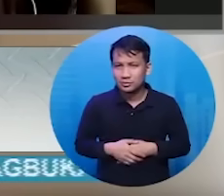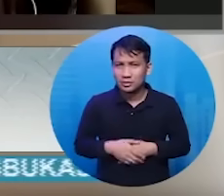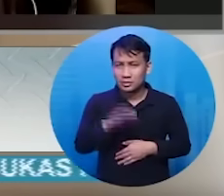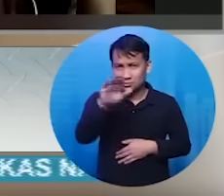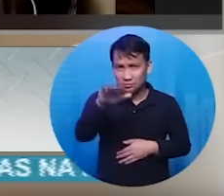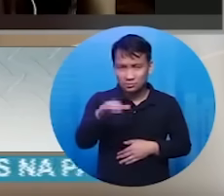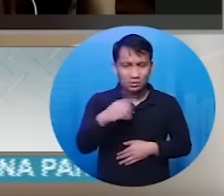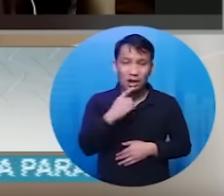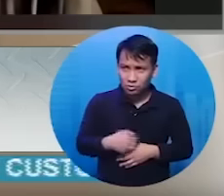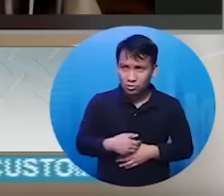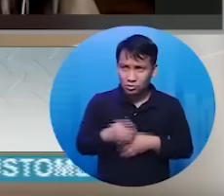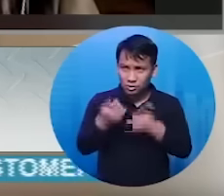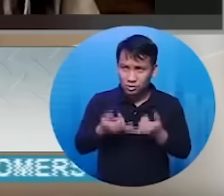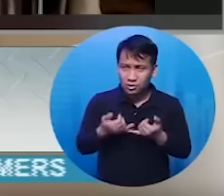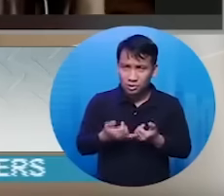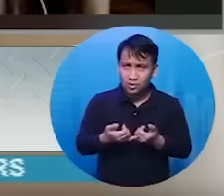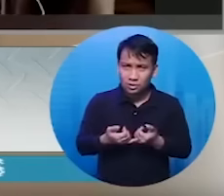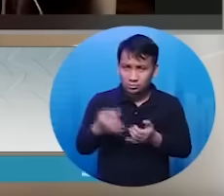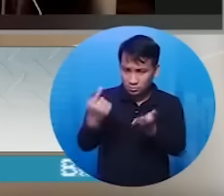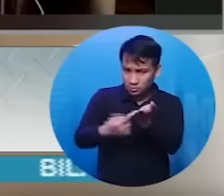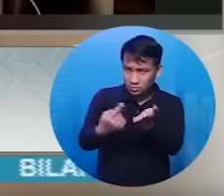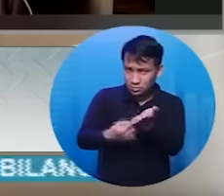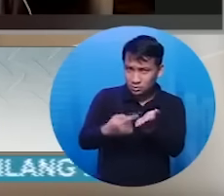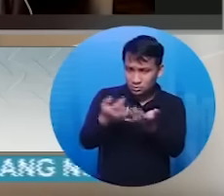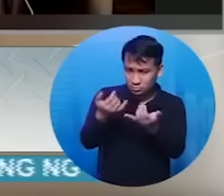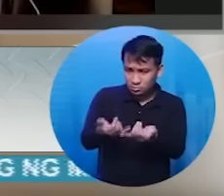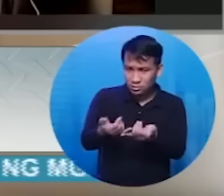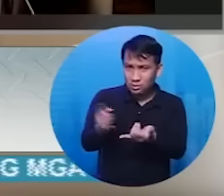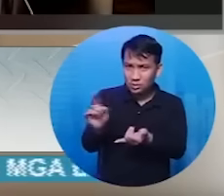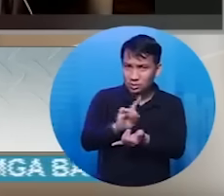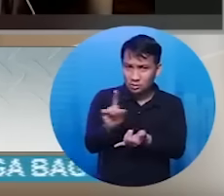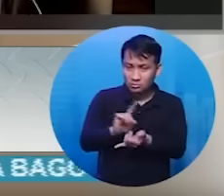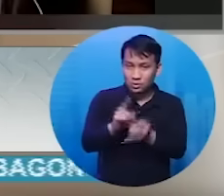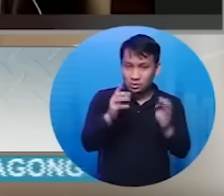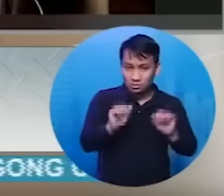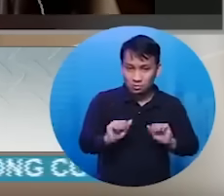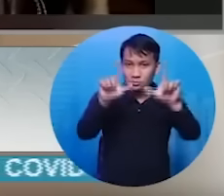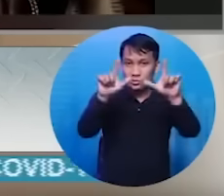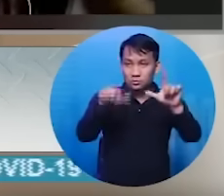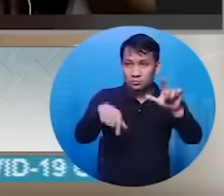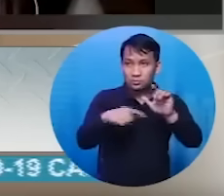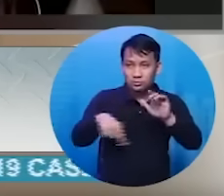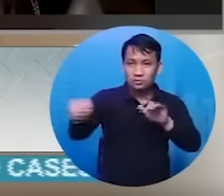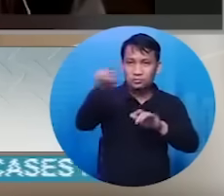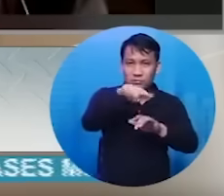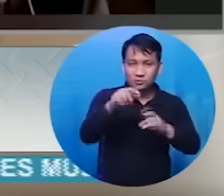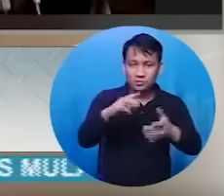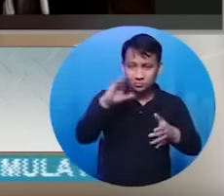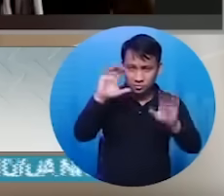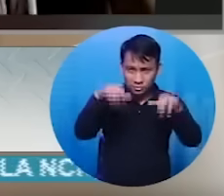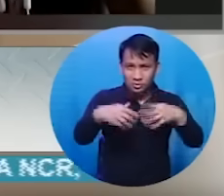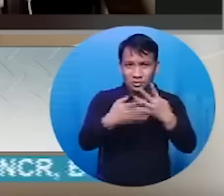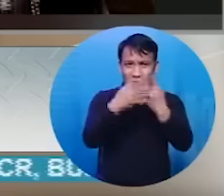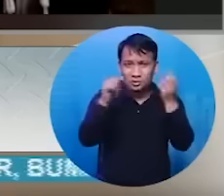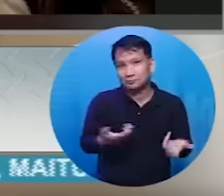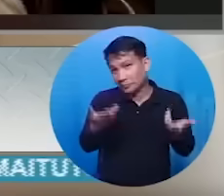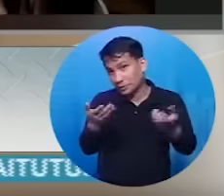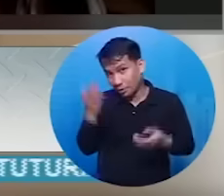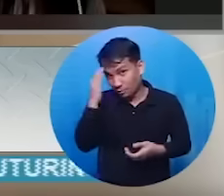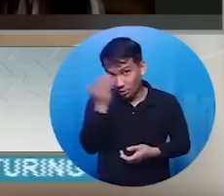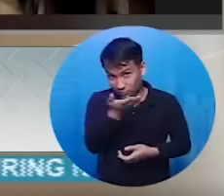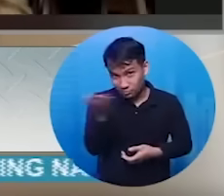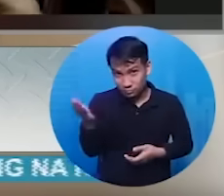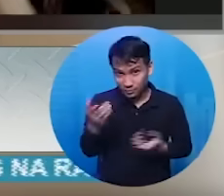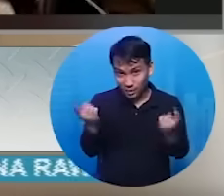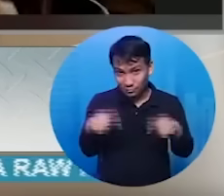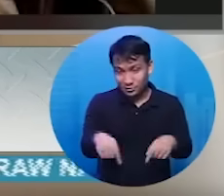makinig ka sa akin, hindi ako nagbibiro. Itong pinag-uusapan natin, ipapanood ko to sa mga inmate na kung saan makukulong ka. At yung mga inmate, alam mo